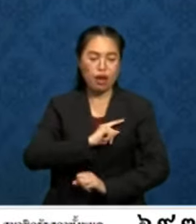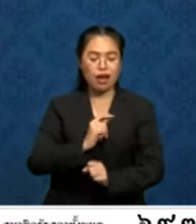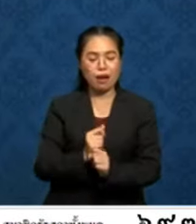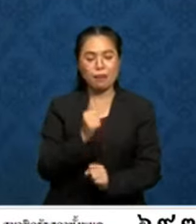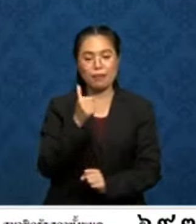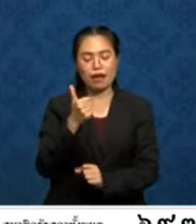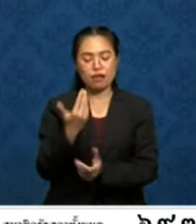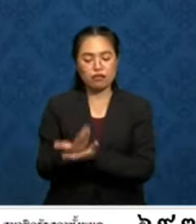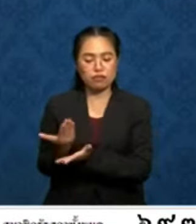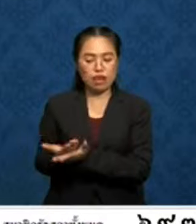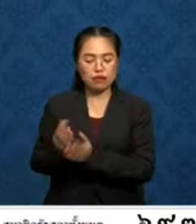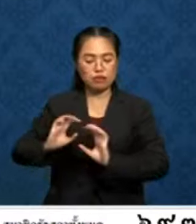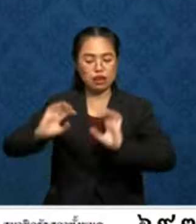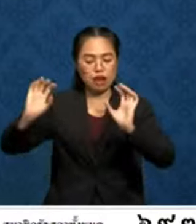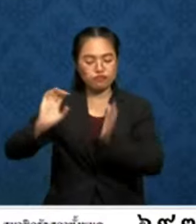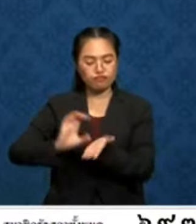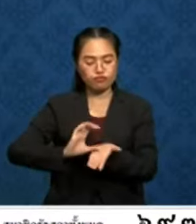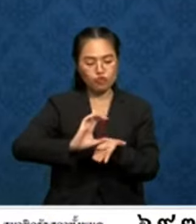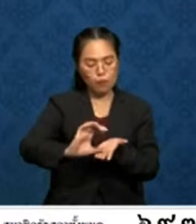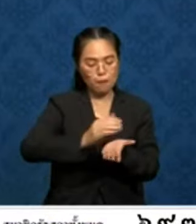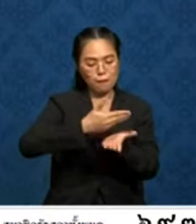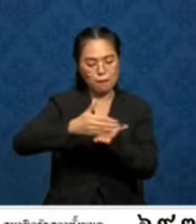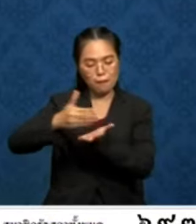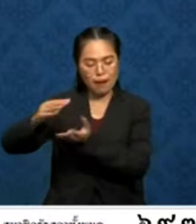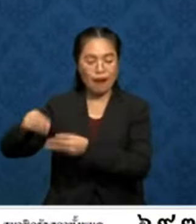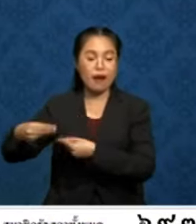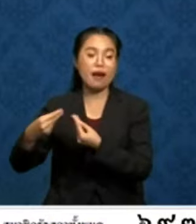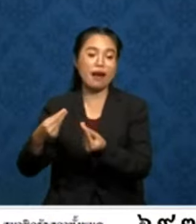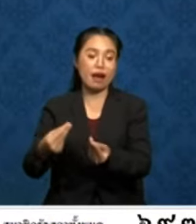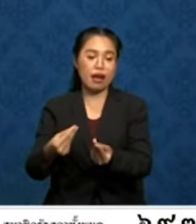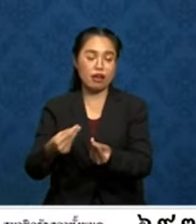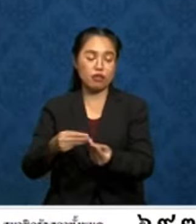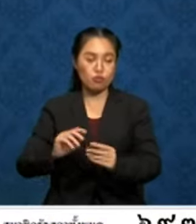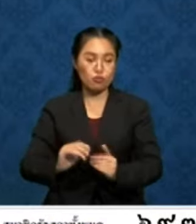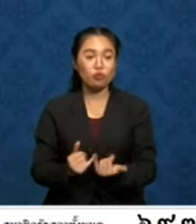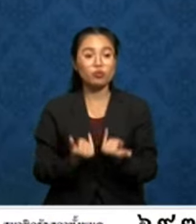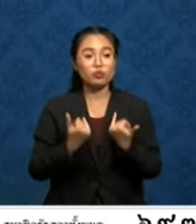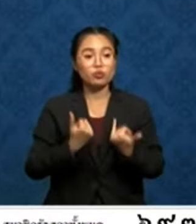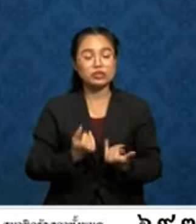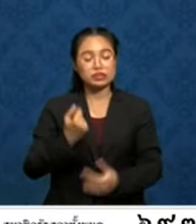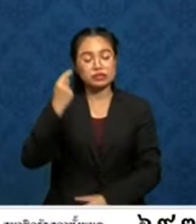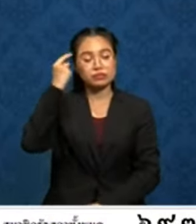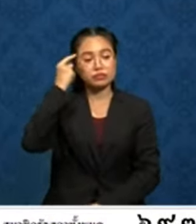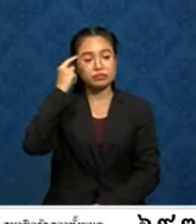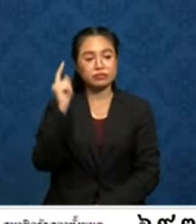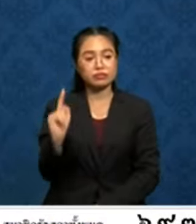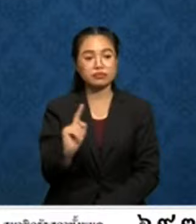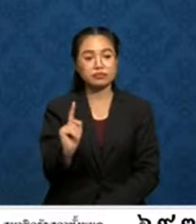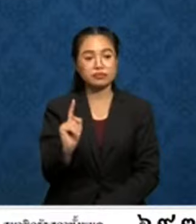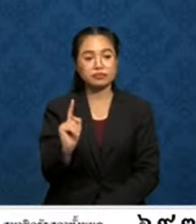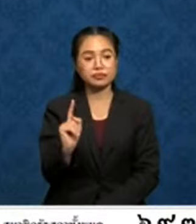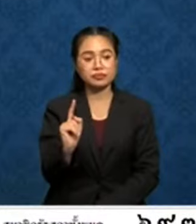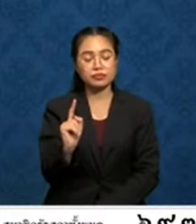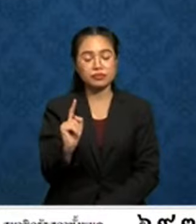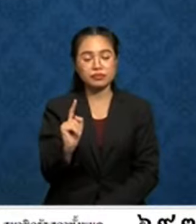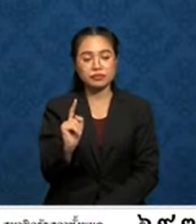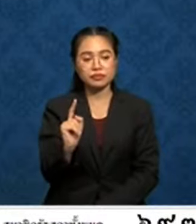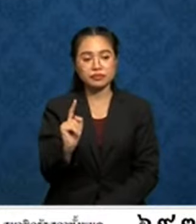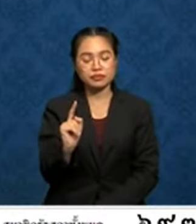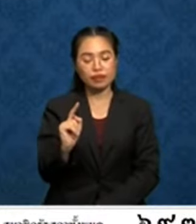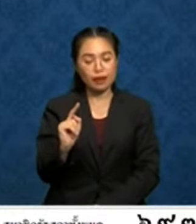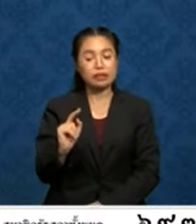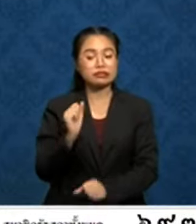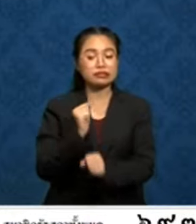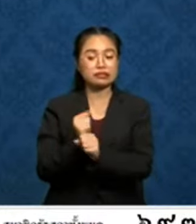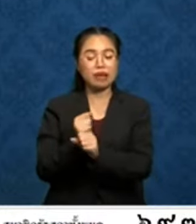ประมาณครับและในวันนี้เราก็คาดหวังว่าในการเดินหน้านโยบาย